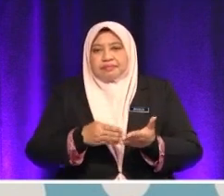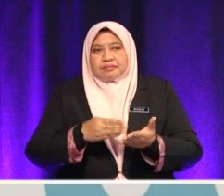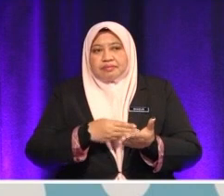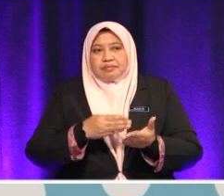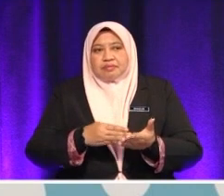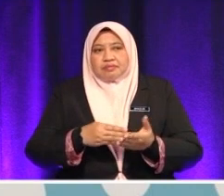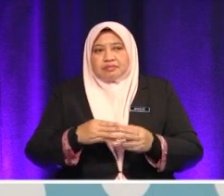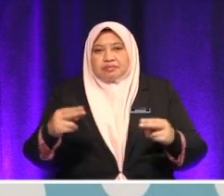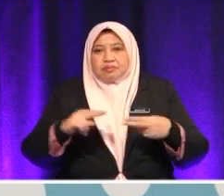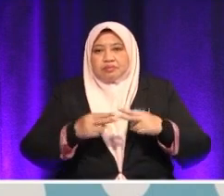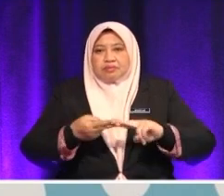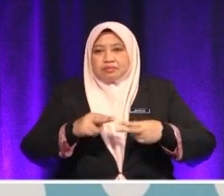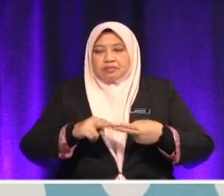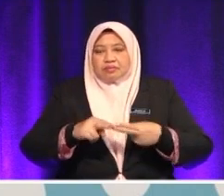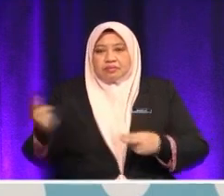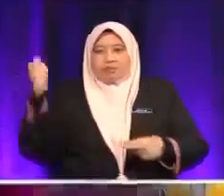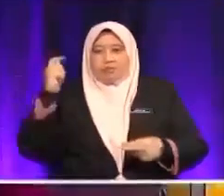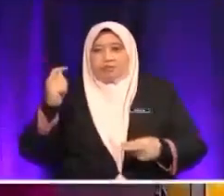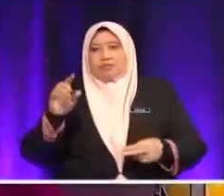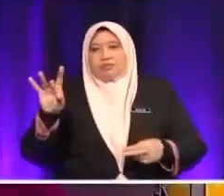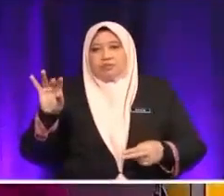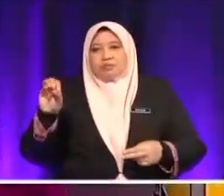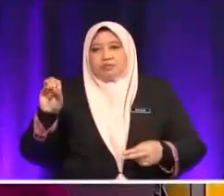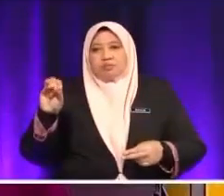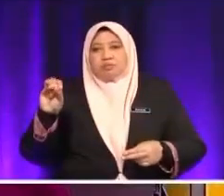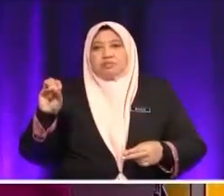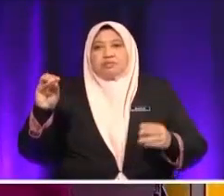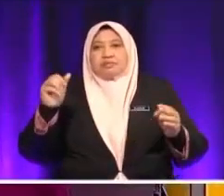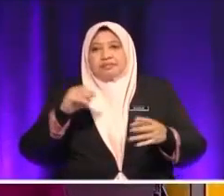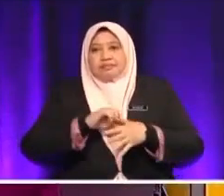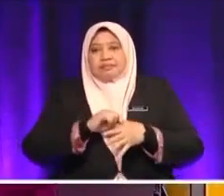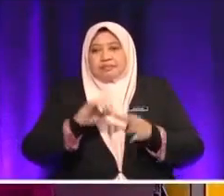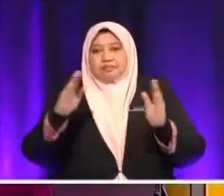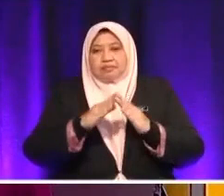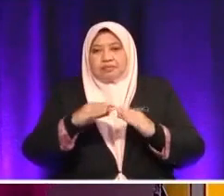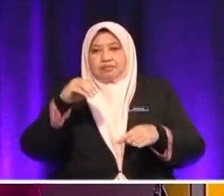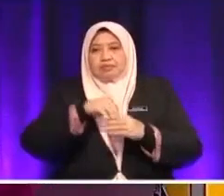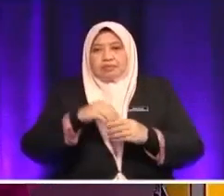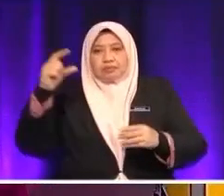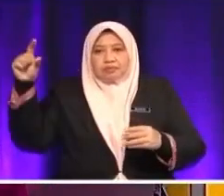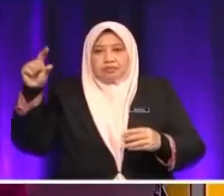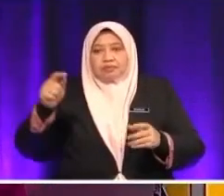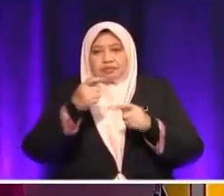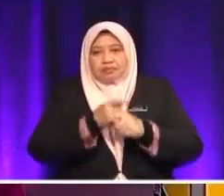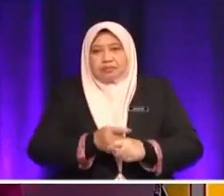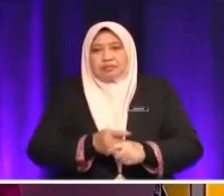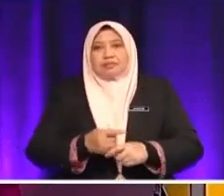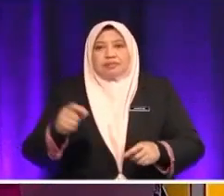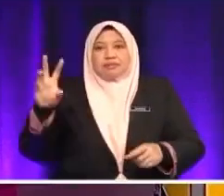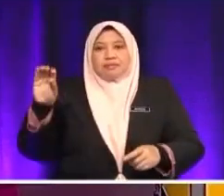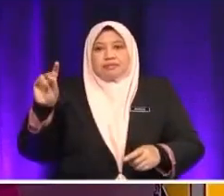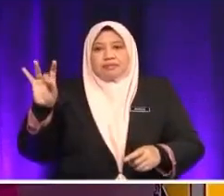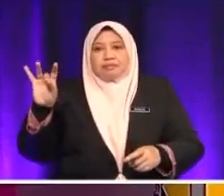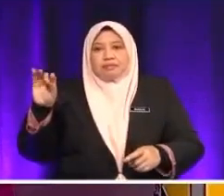yang digunakan oleh 80 isi rumah dalam suatu bulan tertentu 80 itu adalah